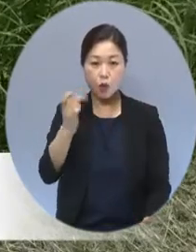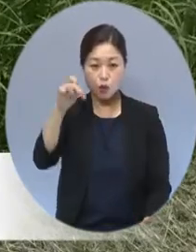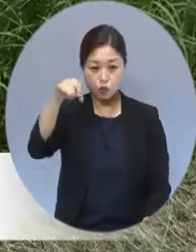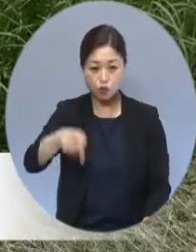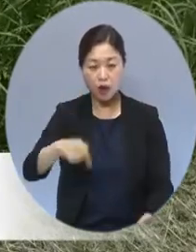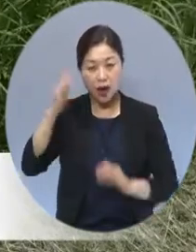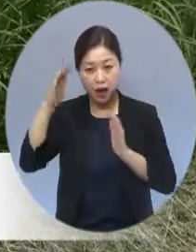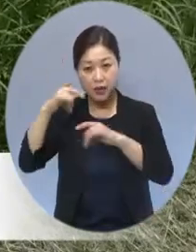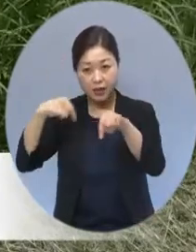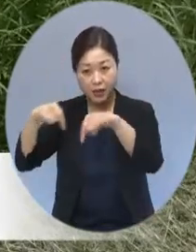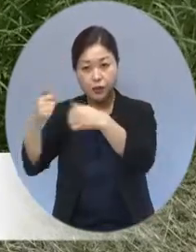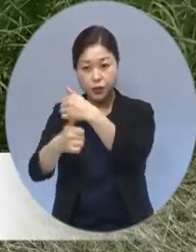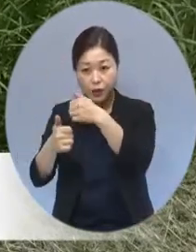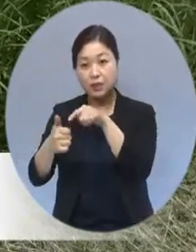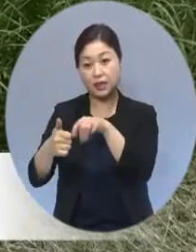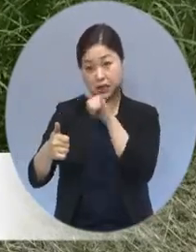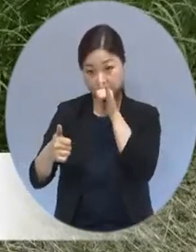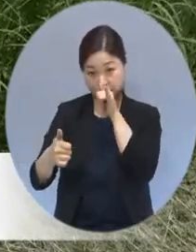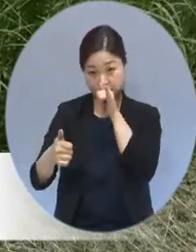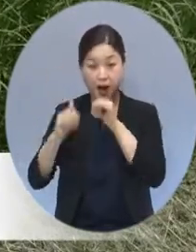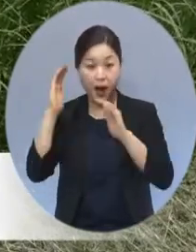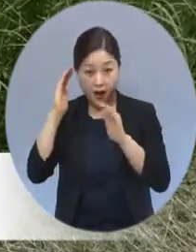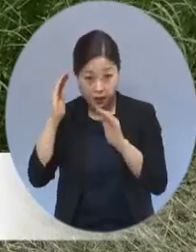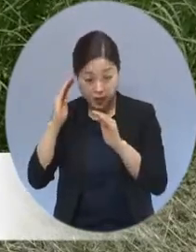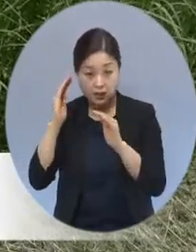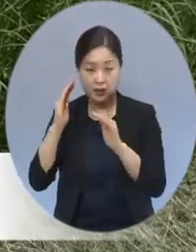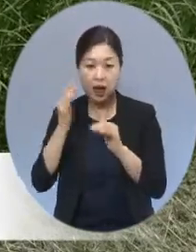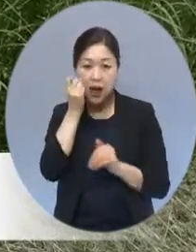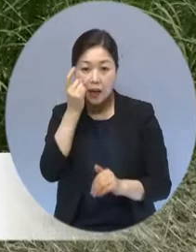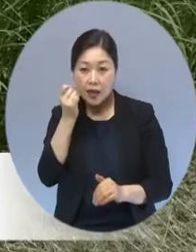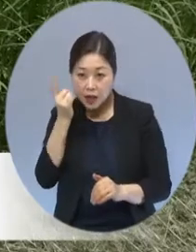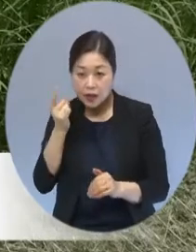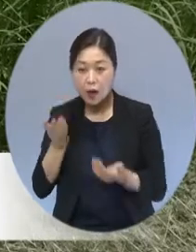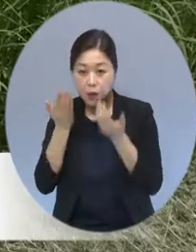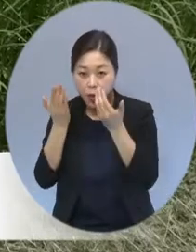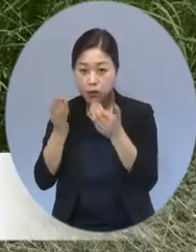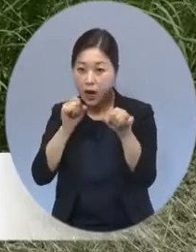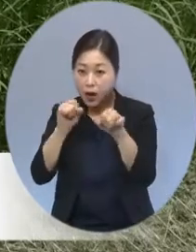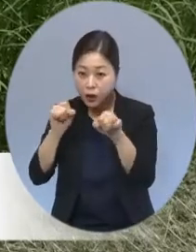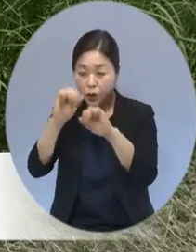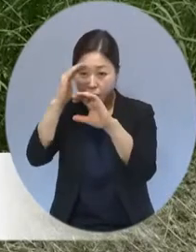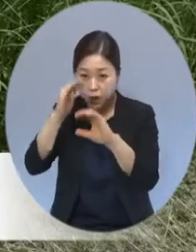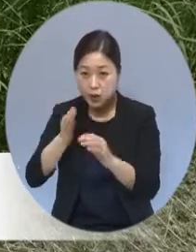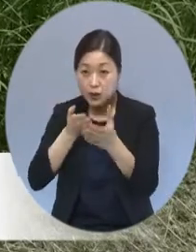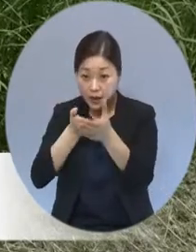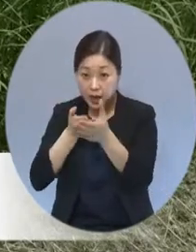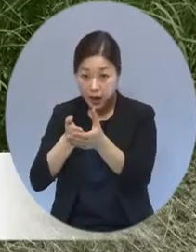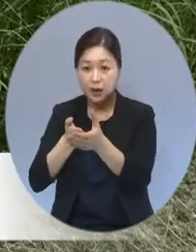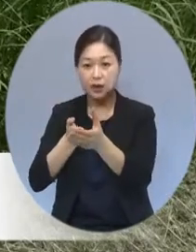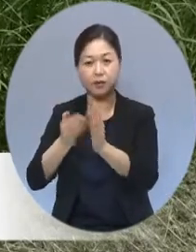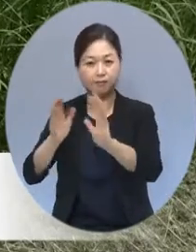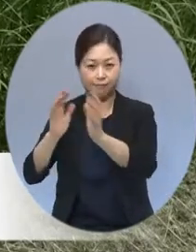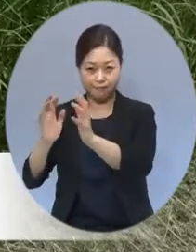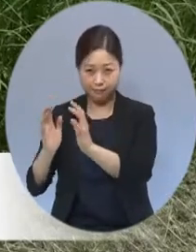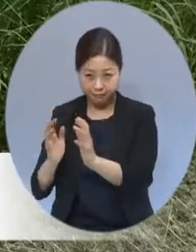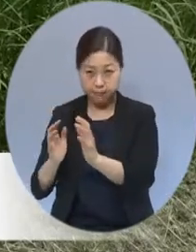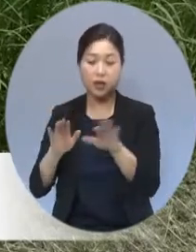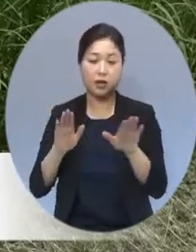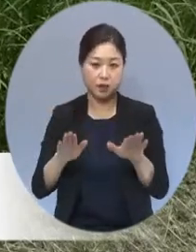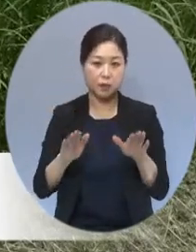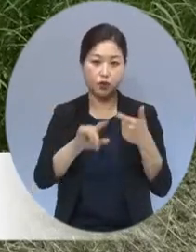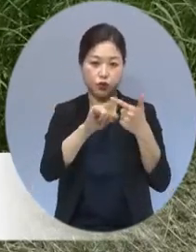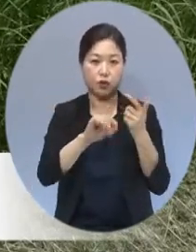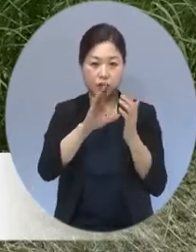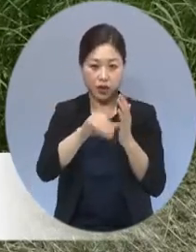그래서 학생들끼리 이제 매월 봉사 안건에 대한 회의를 해서 이번 6월 달에는 이제 환경